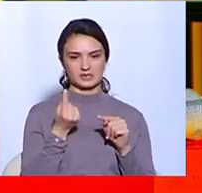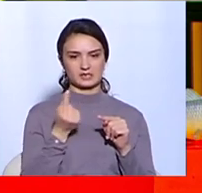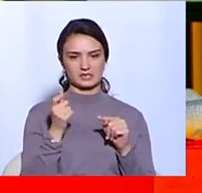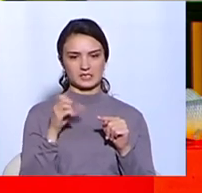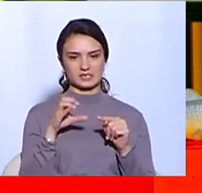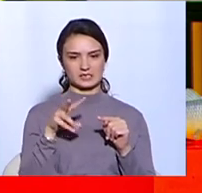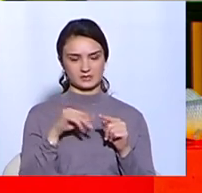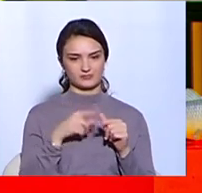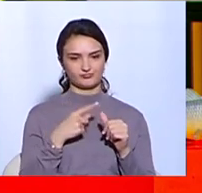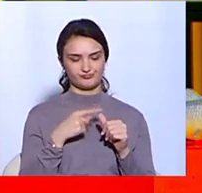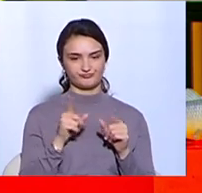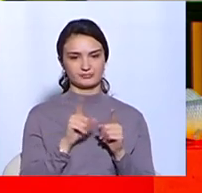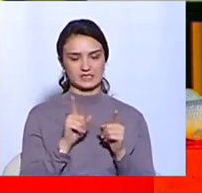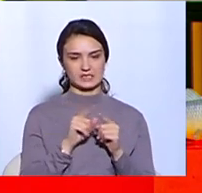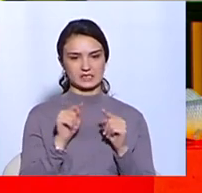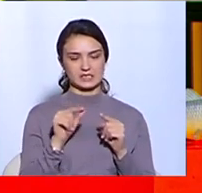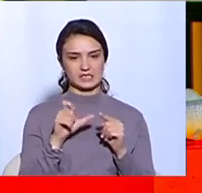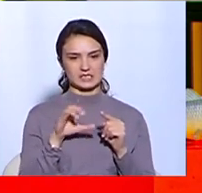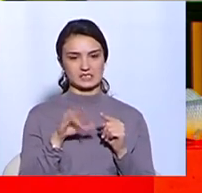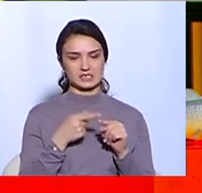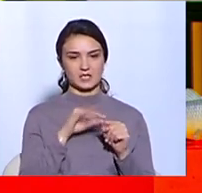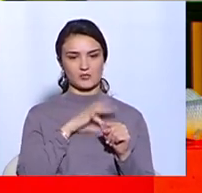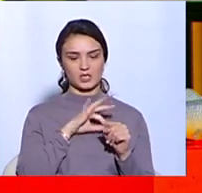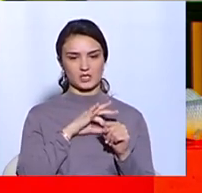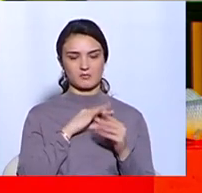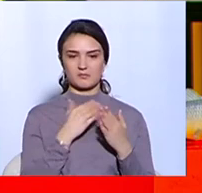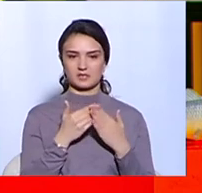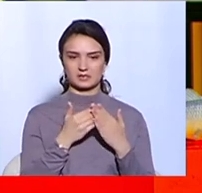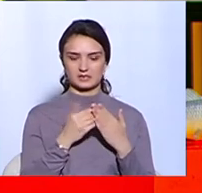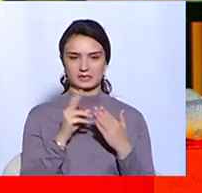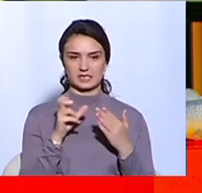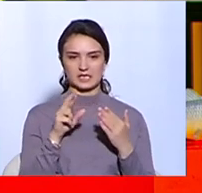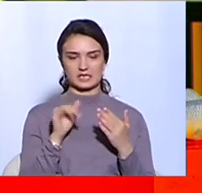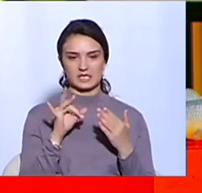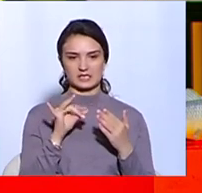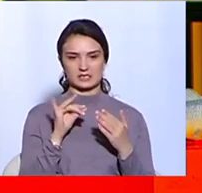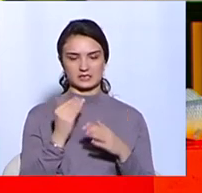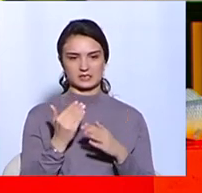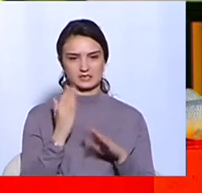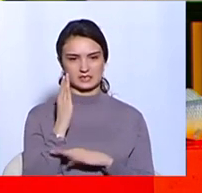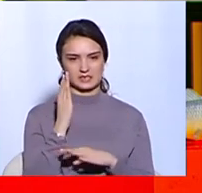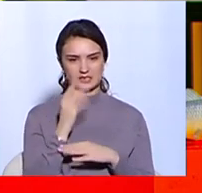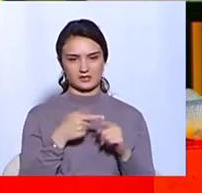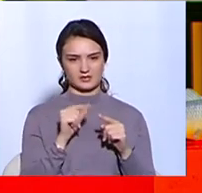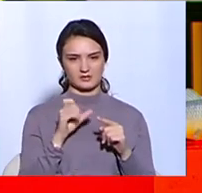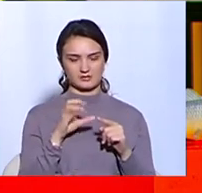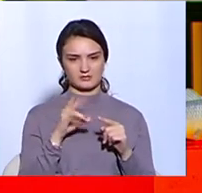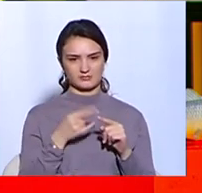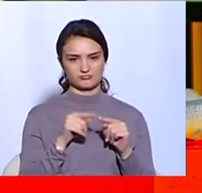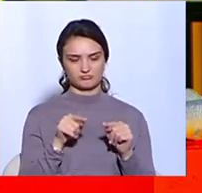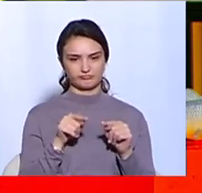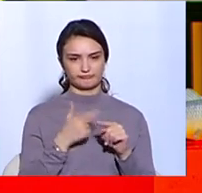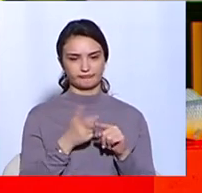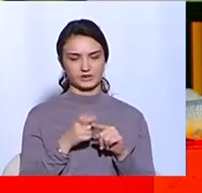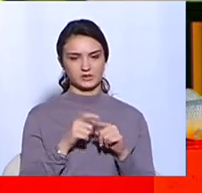ქვია. Და ასეთი თესლის გამოყენება სხვათა შორის, აი მაგალითად კედარის ხის თესლი და ასე შემდეგ, ეს